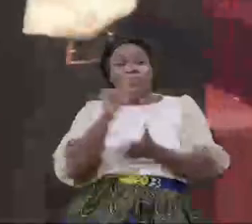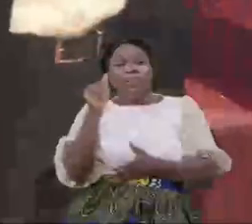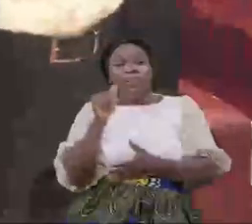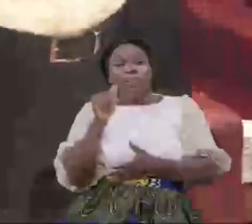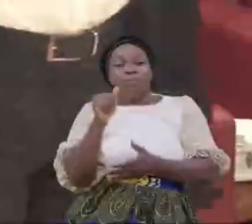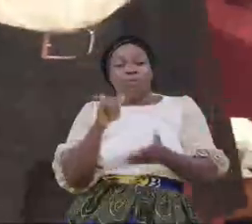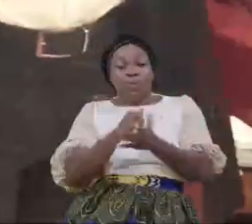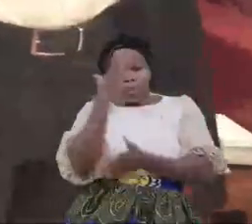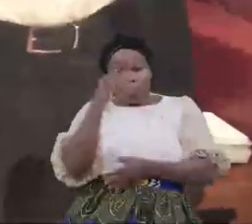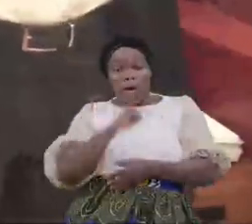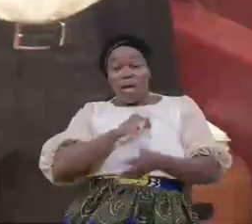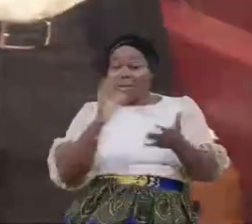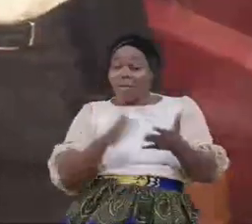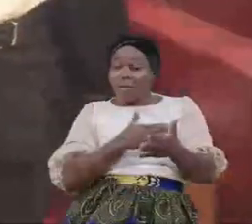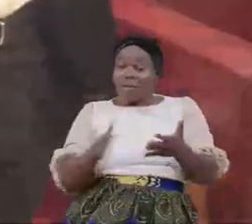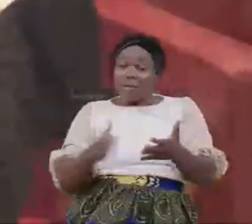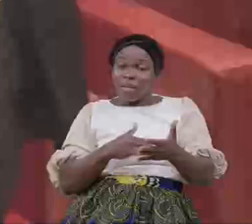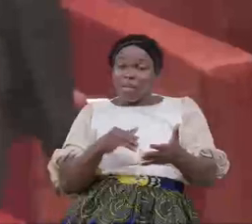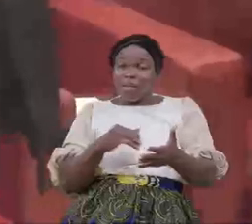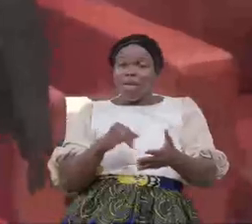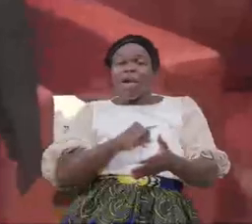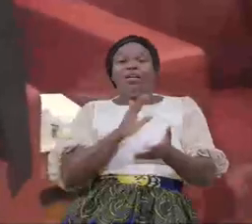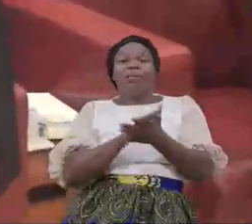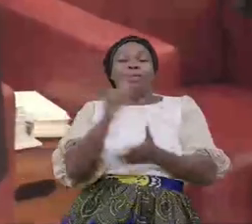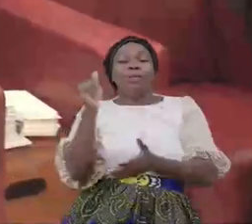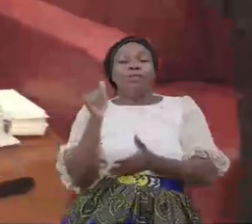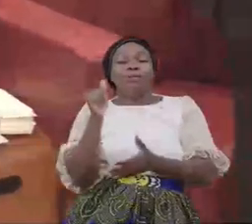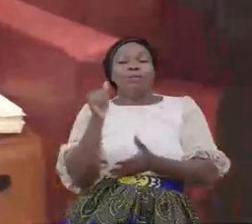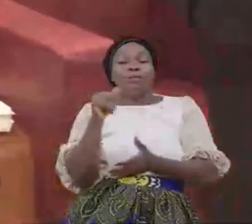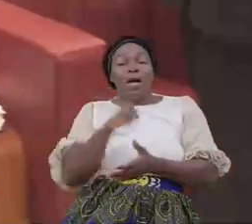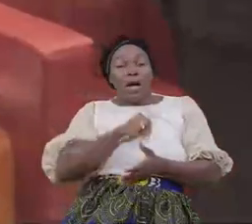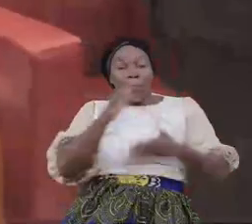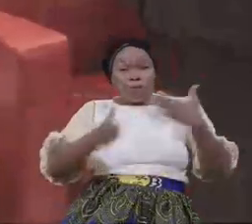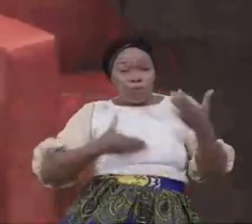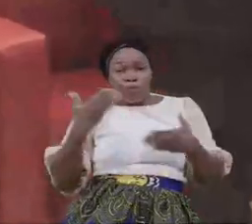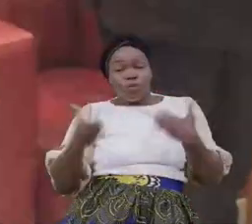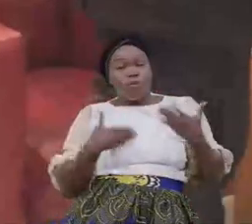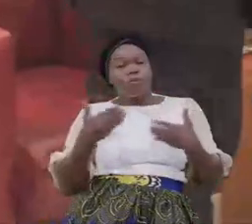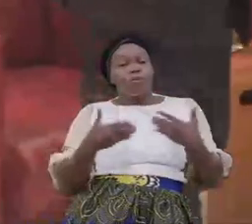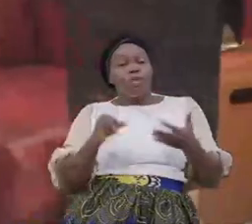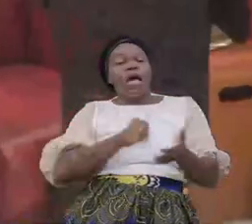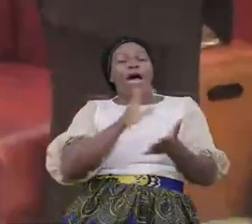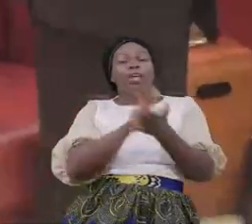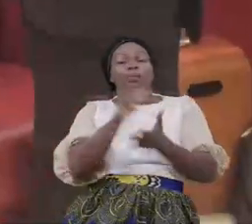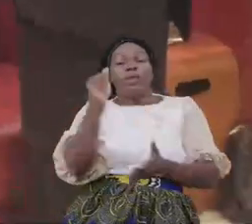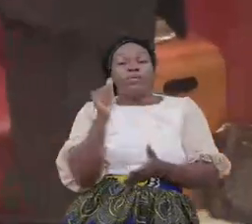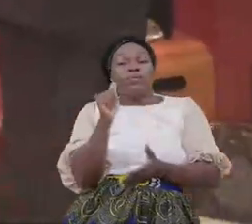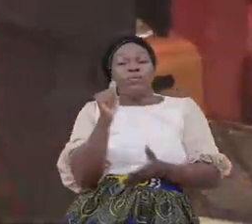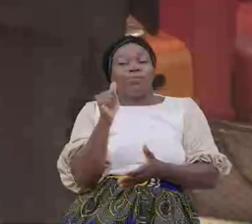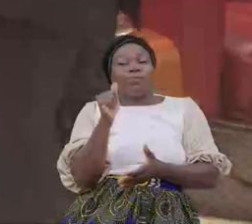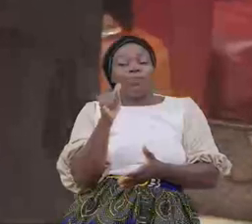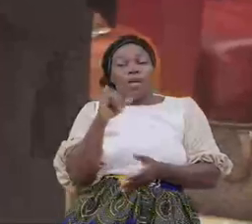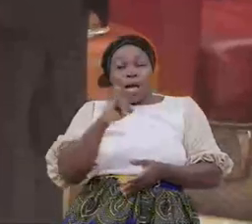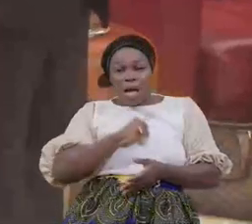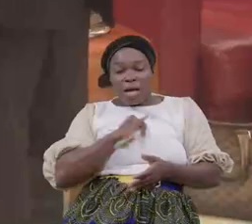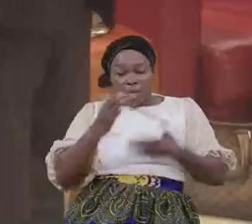pourquoi je chante. Je crois. C'est pourquoi je me réjouis. Je crois. C'est pourquoi